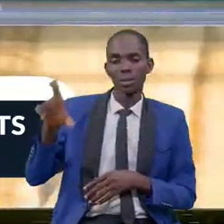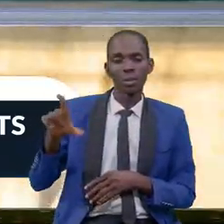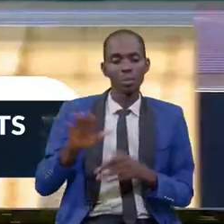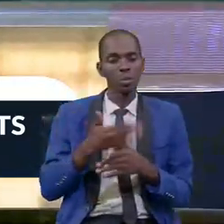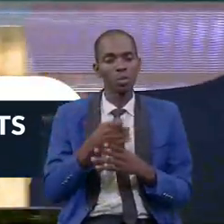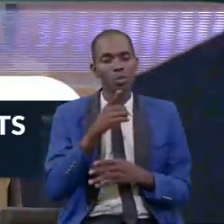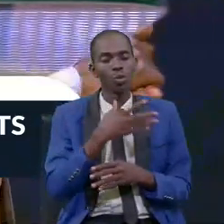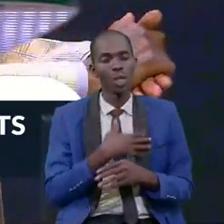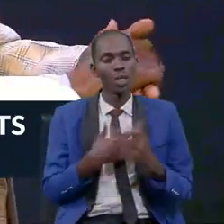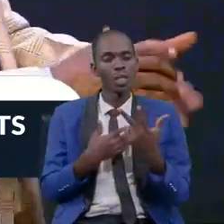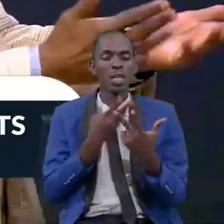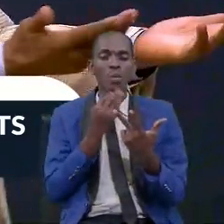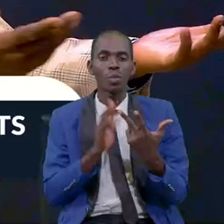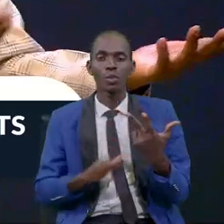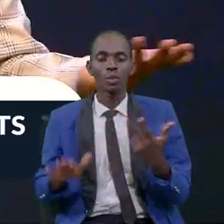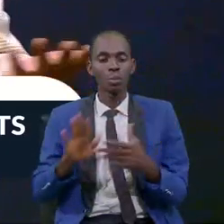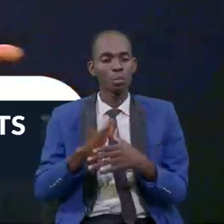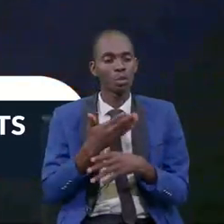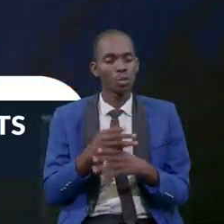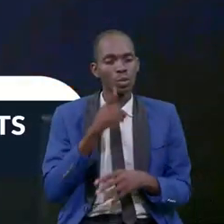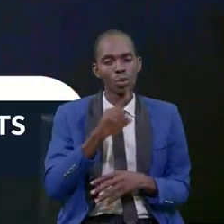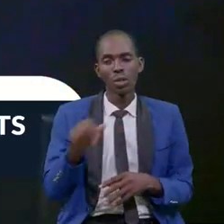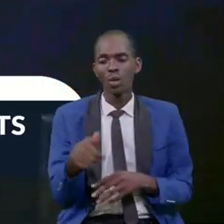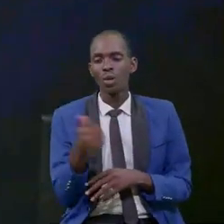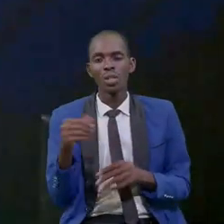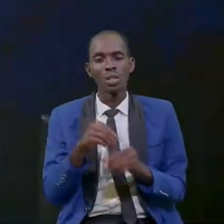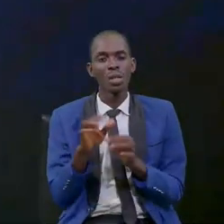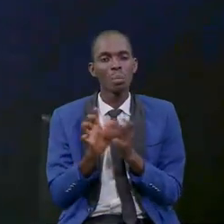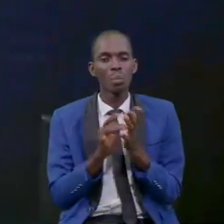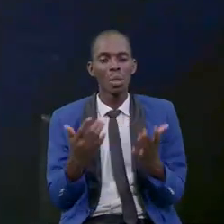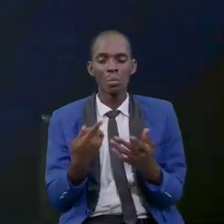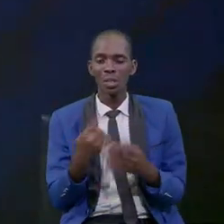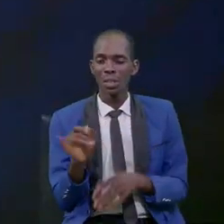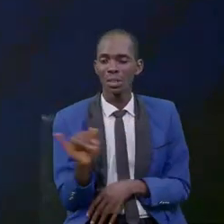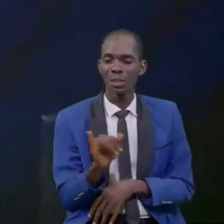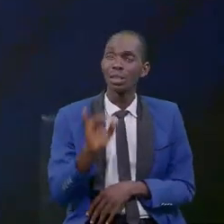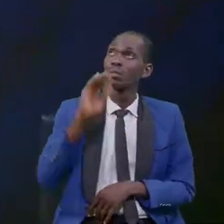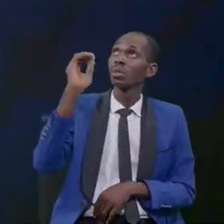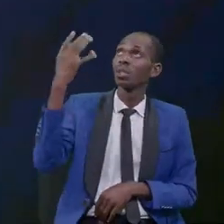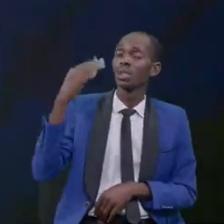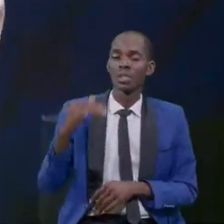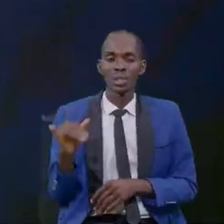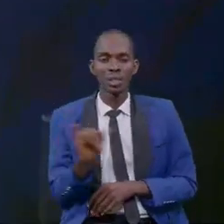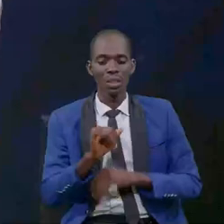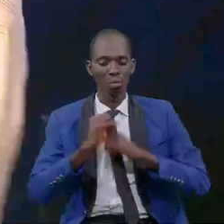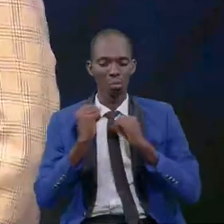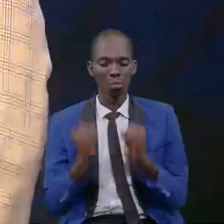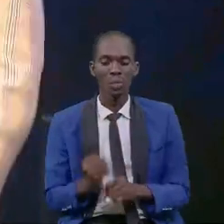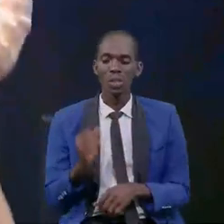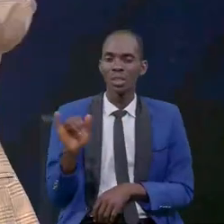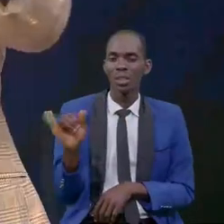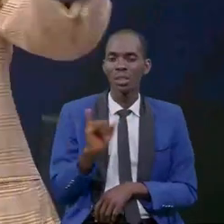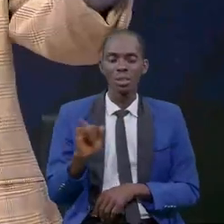aucune différence entre vous et Sadrach, Meshach et Abednego. La même grâce qu'il a donnée, la même force qu'il leur a donnée, la